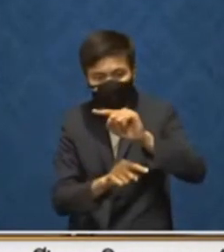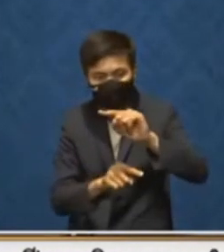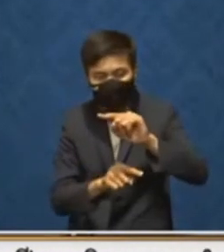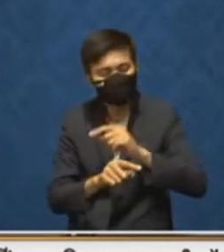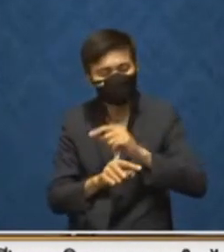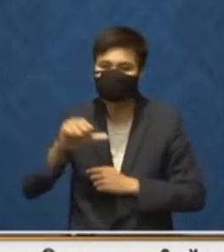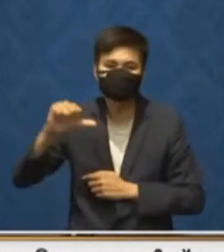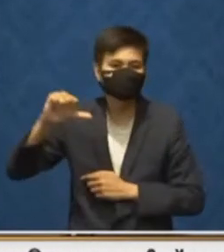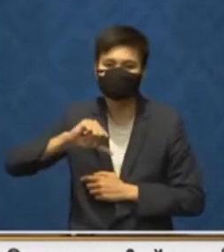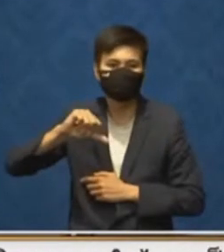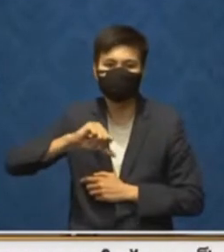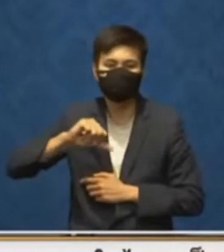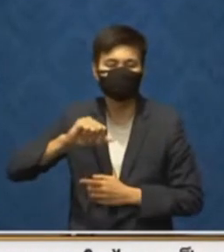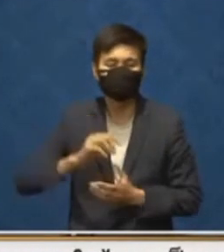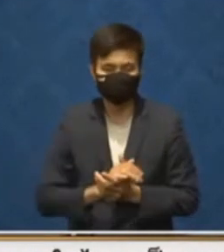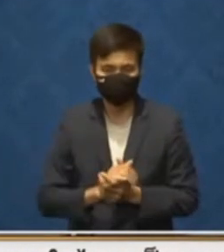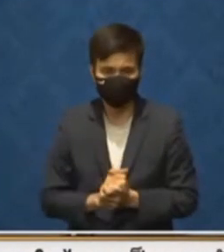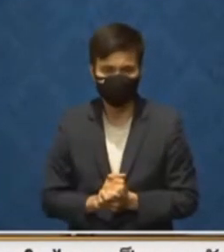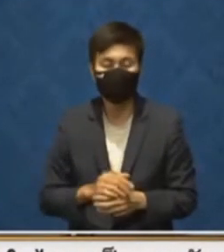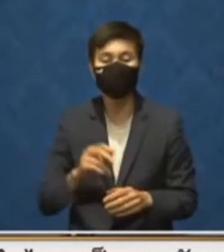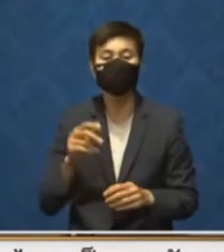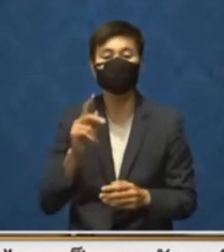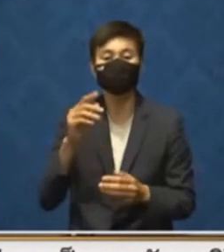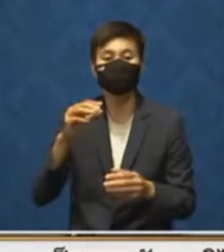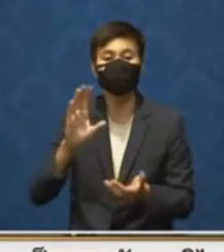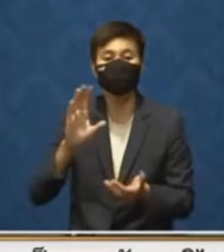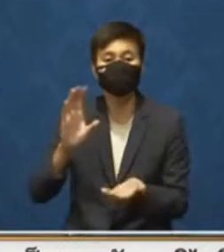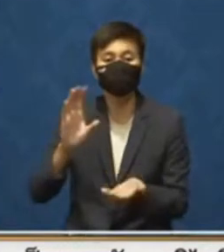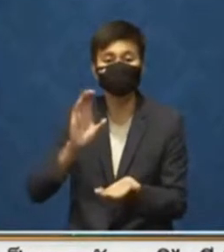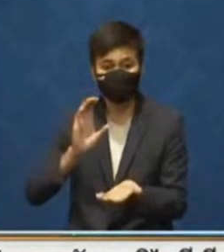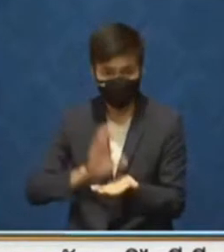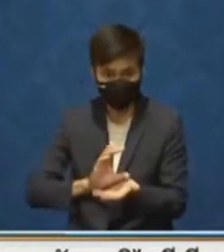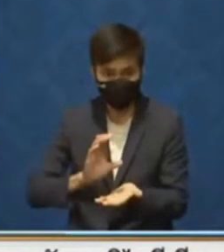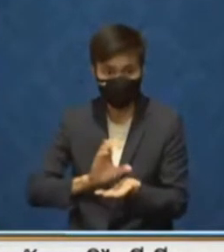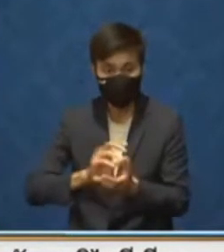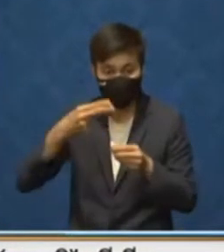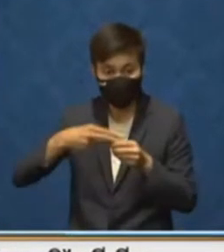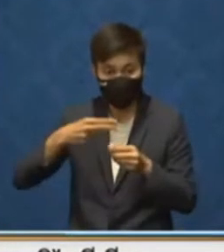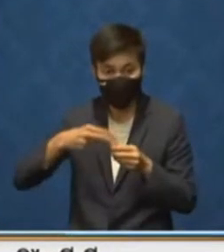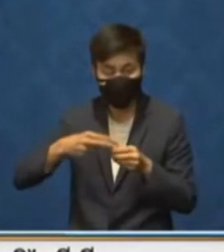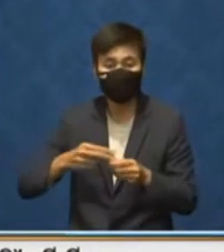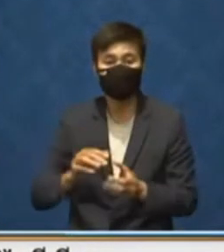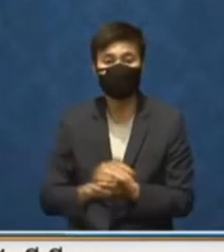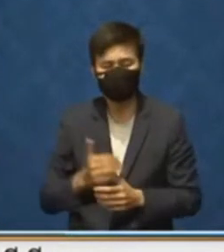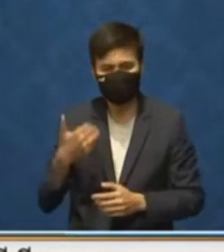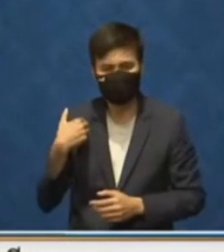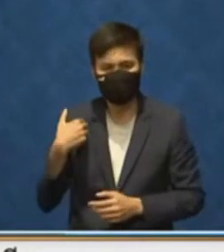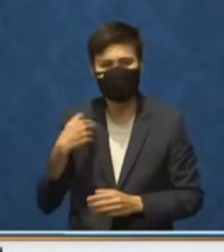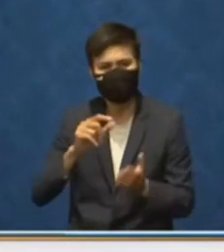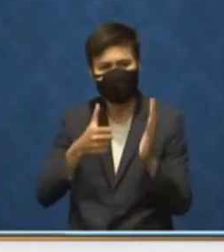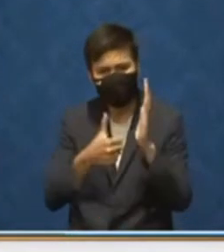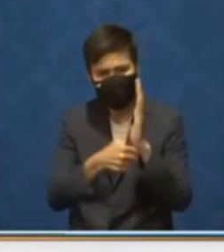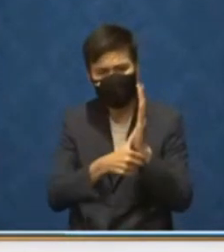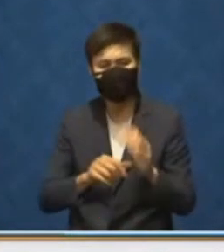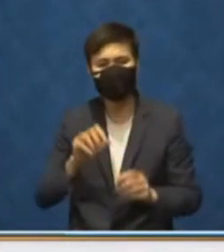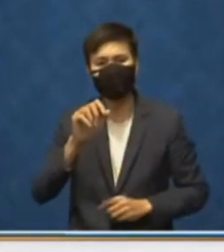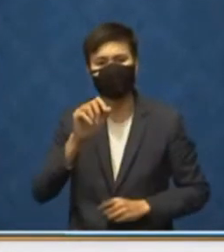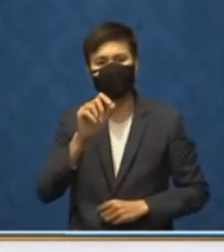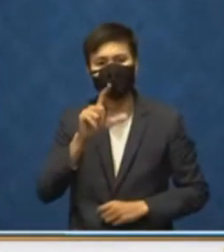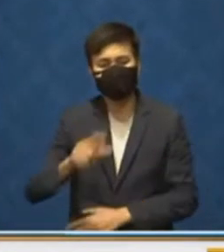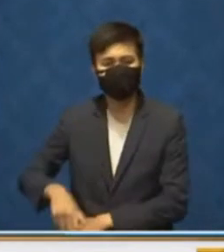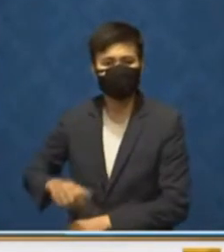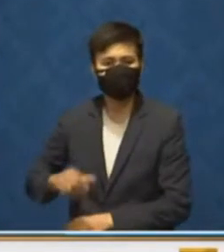กองทุนพลังงานกองทุนน้ำมันที่ตั้งขึ้นมาเป็นหนี้บัตรโกรกเป็นแสนล้านอ่ะมันเอื้อใครดู